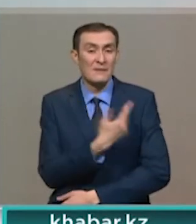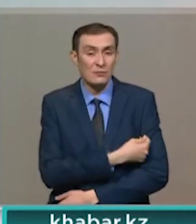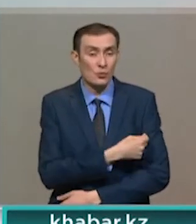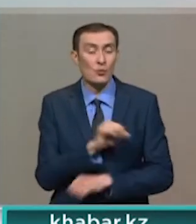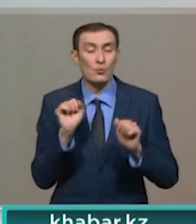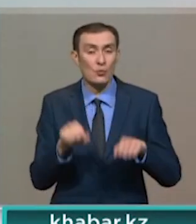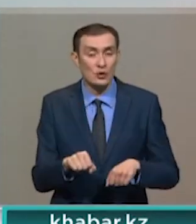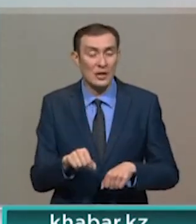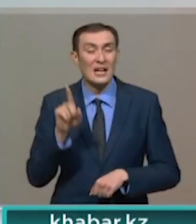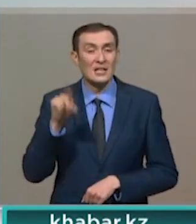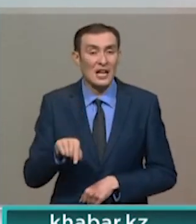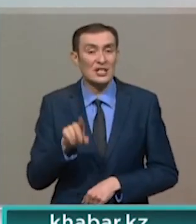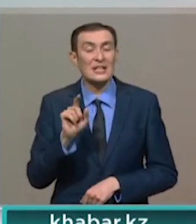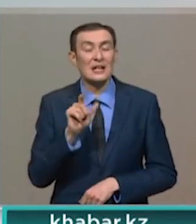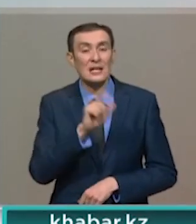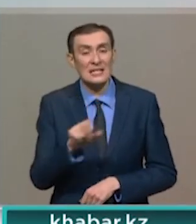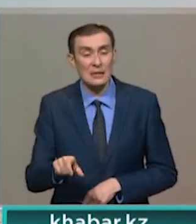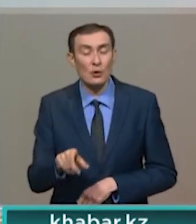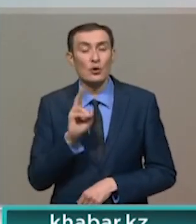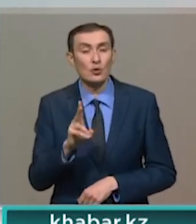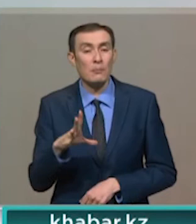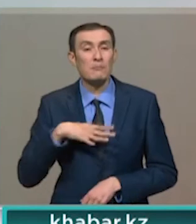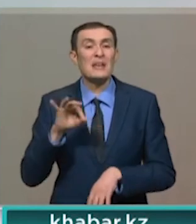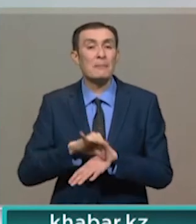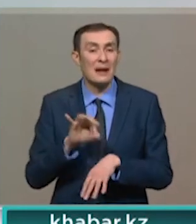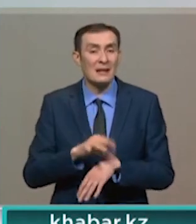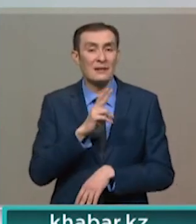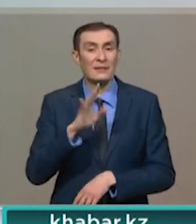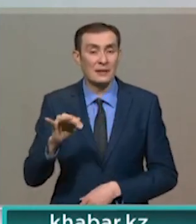прививку можно даже тем лицам, кто переболел коронавирусом.